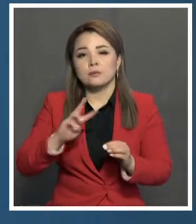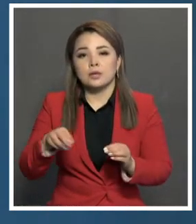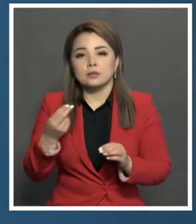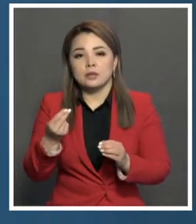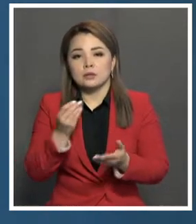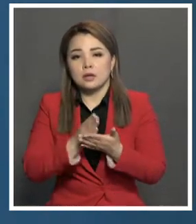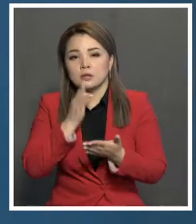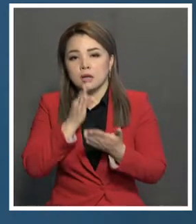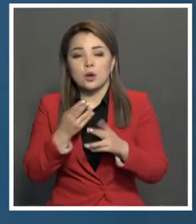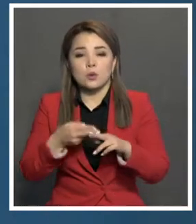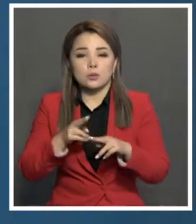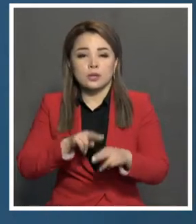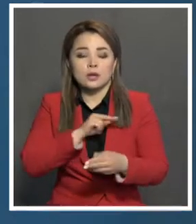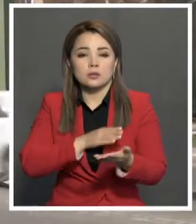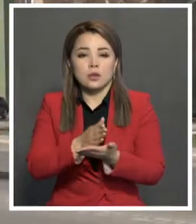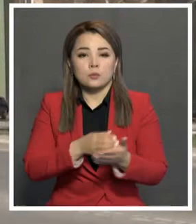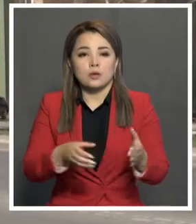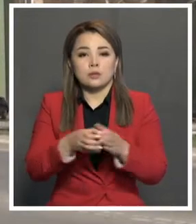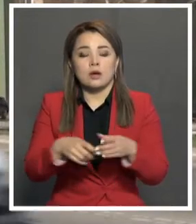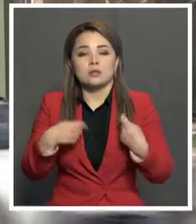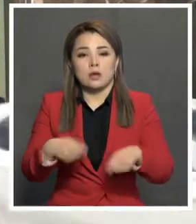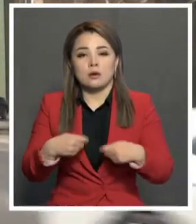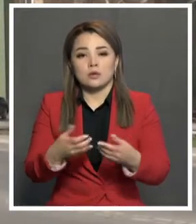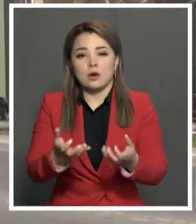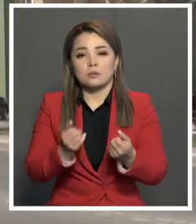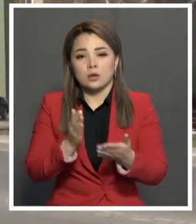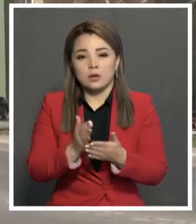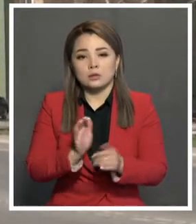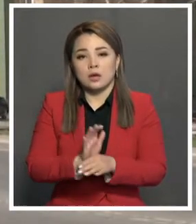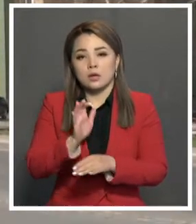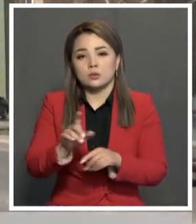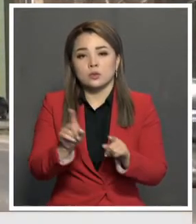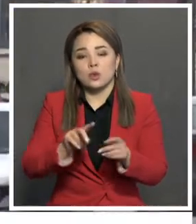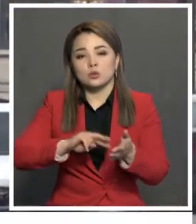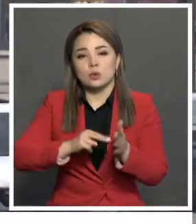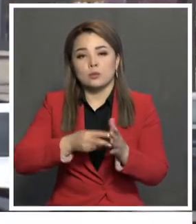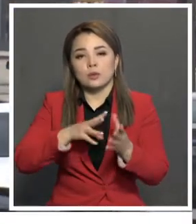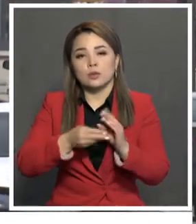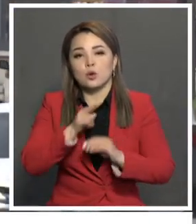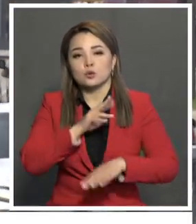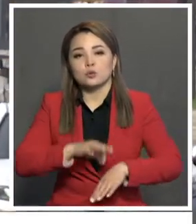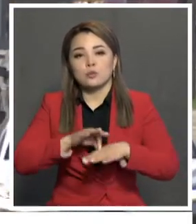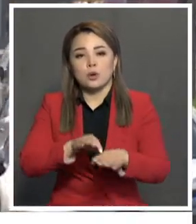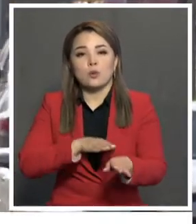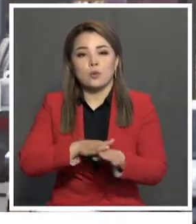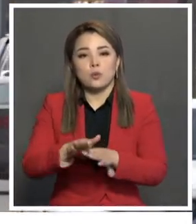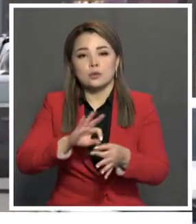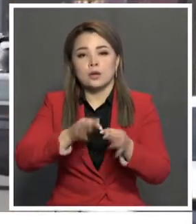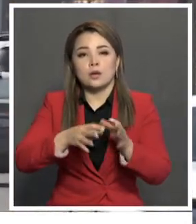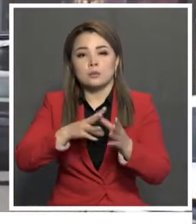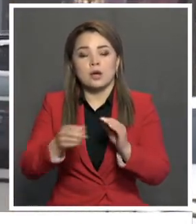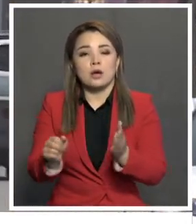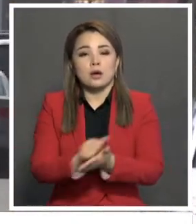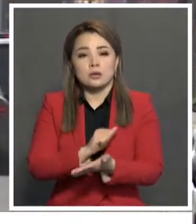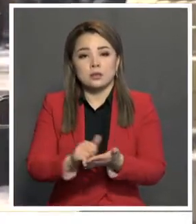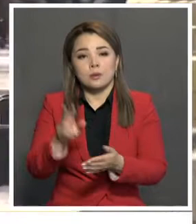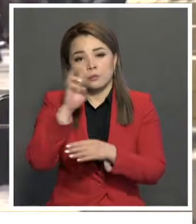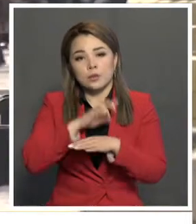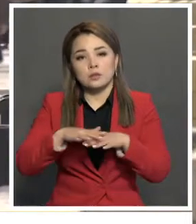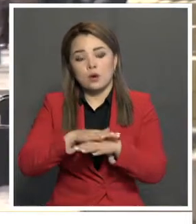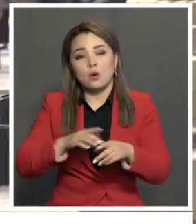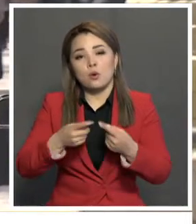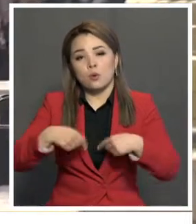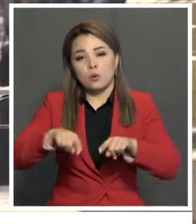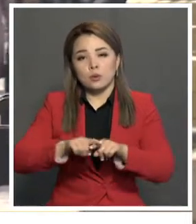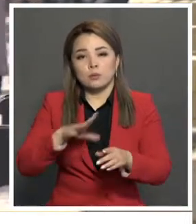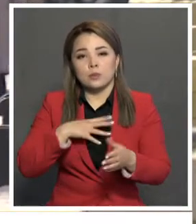теңге. Сол арқылы қызмет көрсету, тауарды қабылдау және жөнелту, жоспарланған жұмыстардың орындалғаны жөніндегі актілерді мемлекеттік органдарға